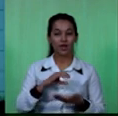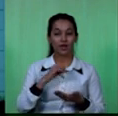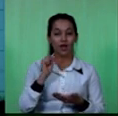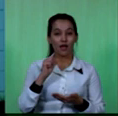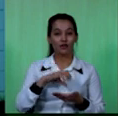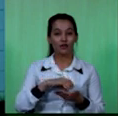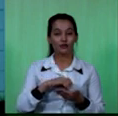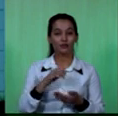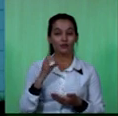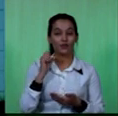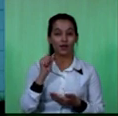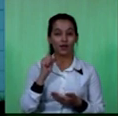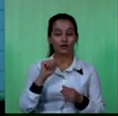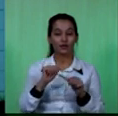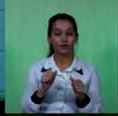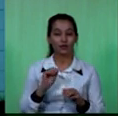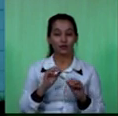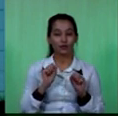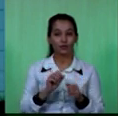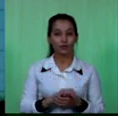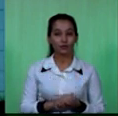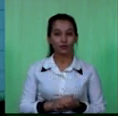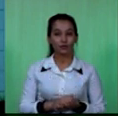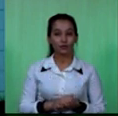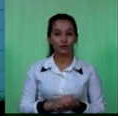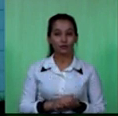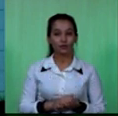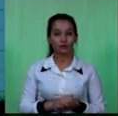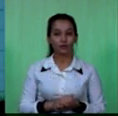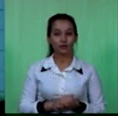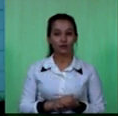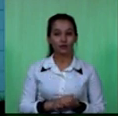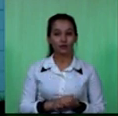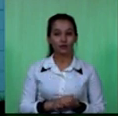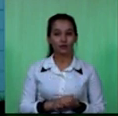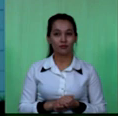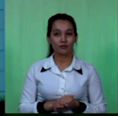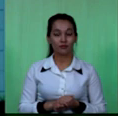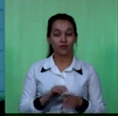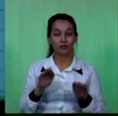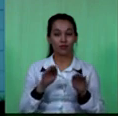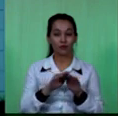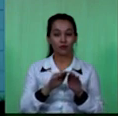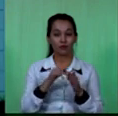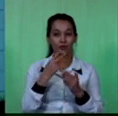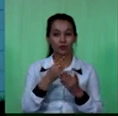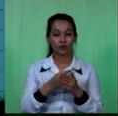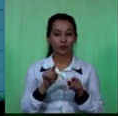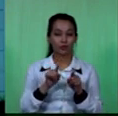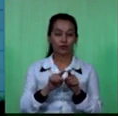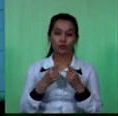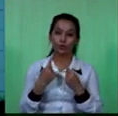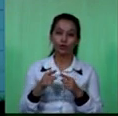oldik. Diqqat bilan A shakli bilan ushbu shaklni solishtirib ko'ring. Bir-biriga o'xshaydimi?